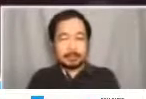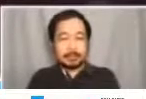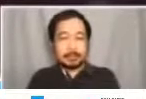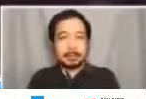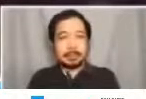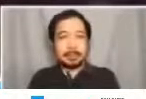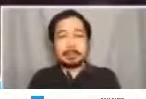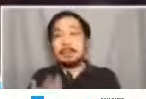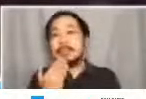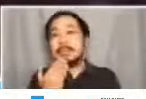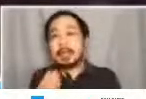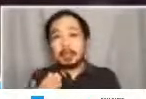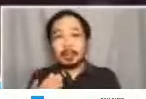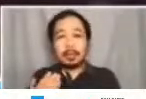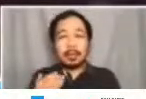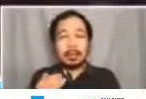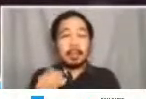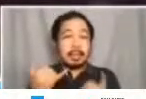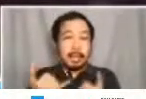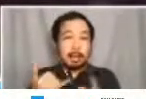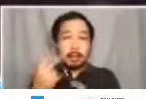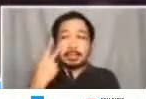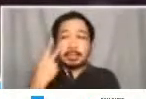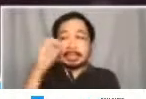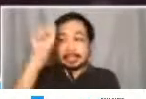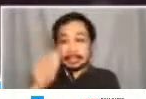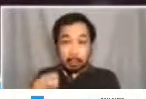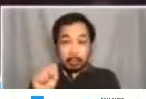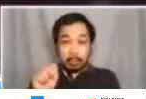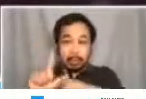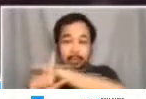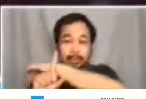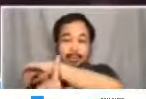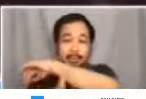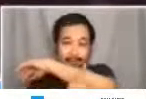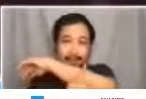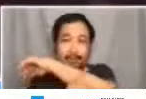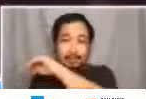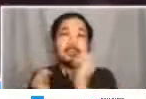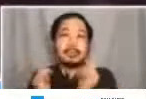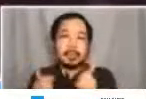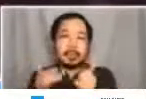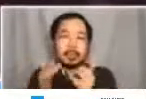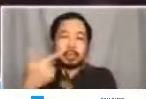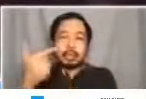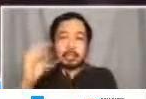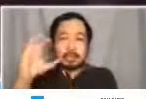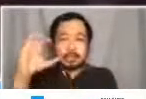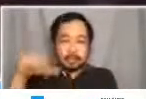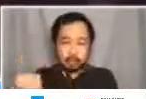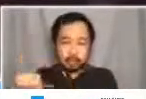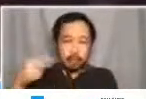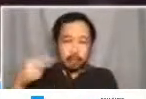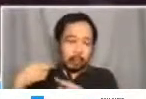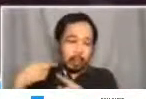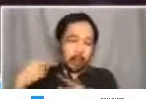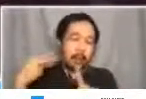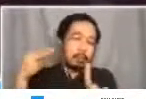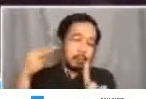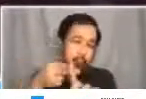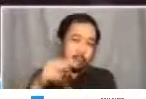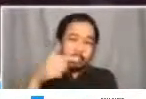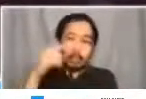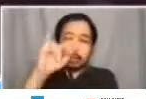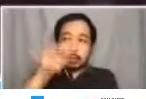na kanyang nilagdaan upang maiwasan ang anumang kapahamakan. Kasabay rin ang pagpasalamat ng gobernador sa